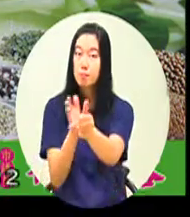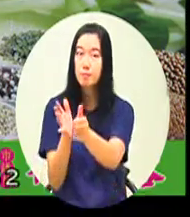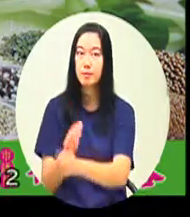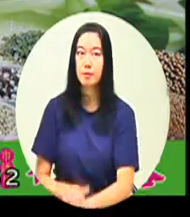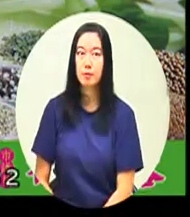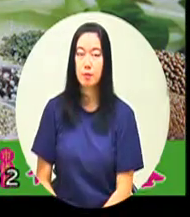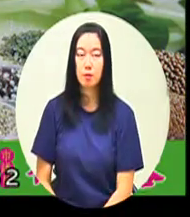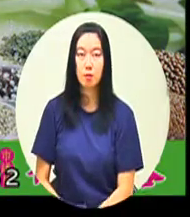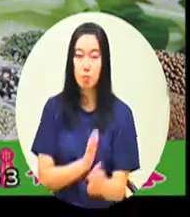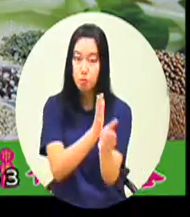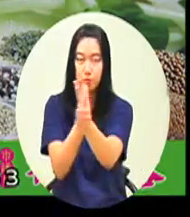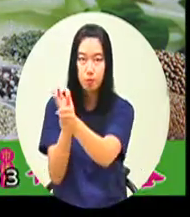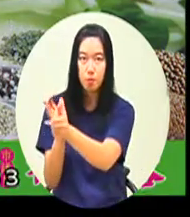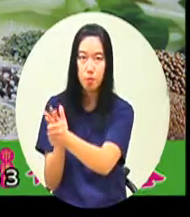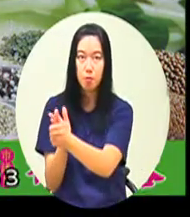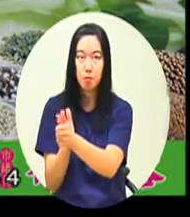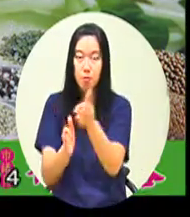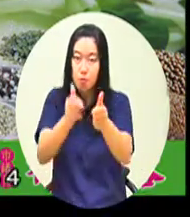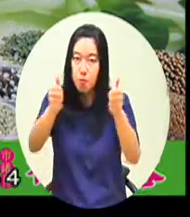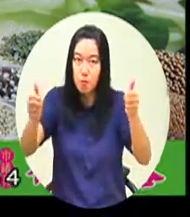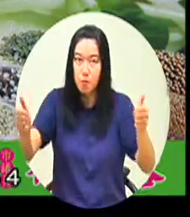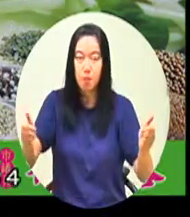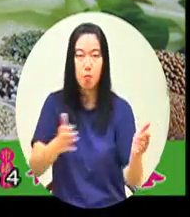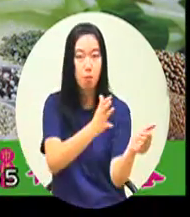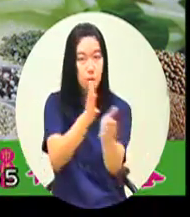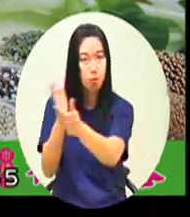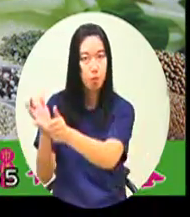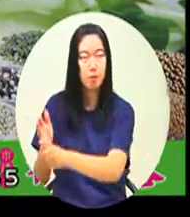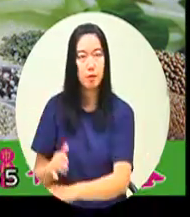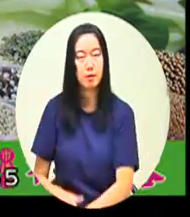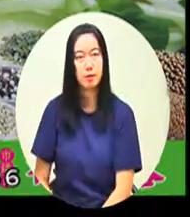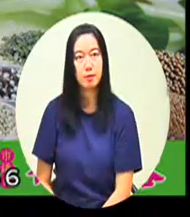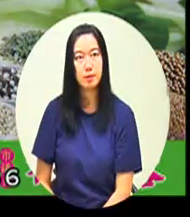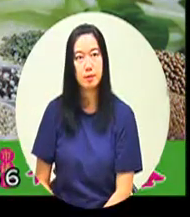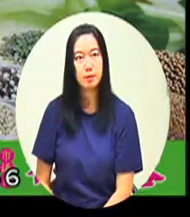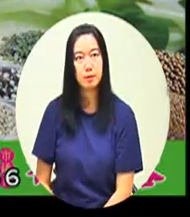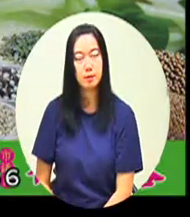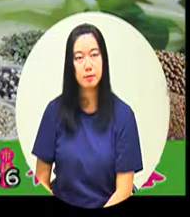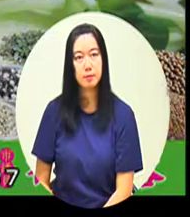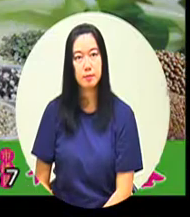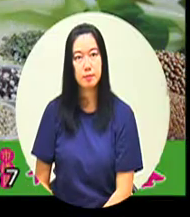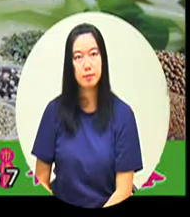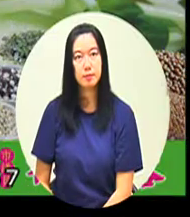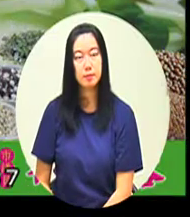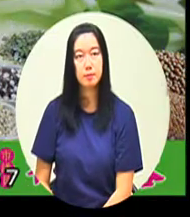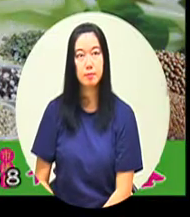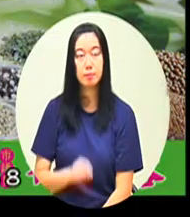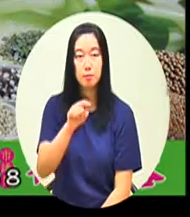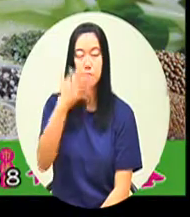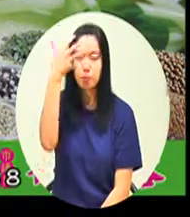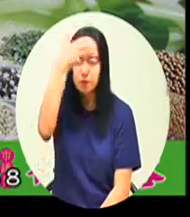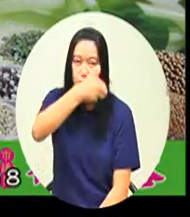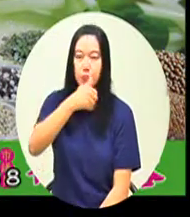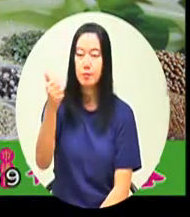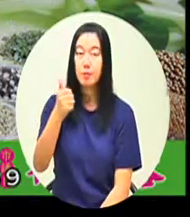位局处首长、科室主管哦，这个老先生他这个是先